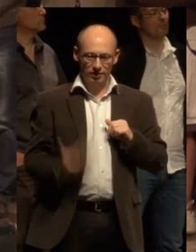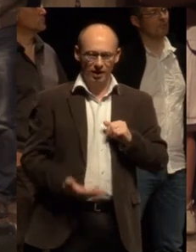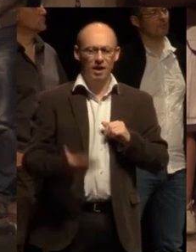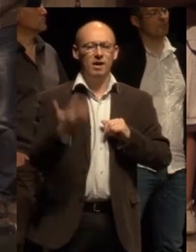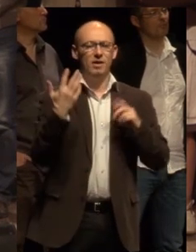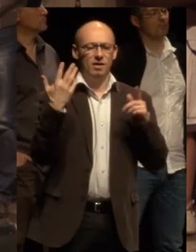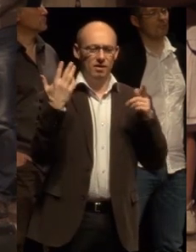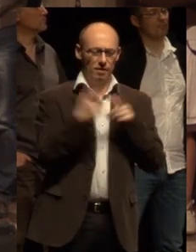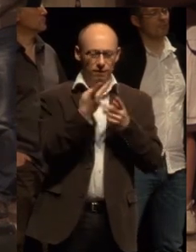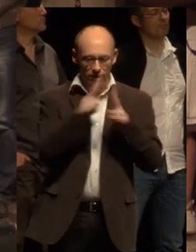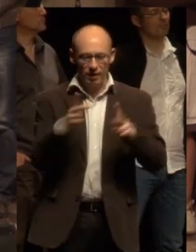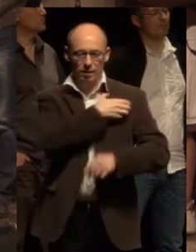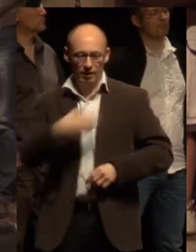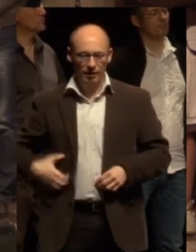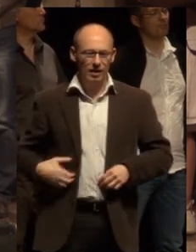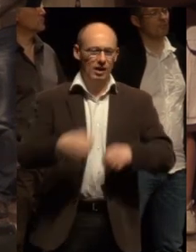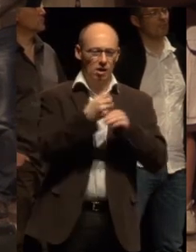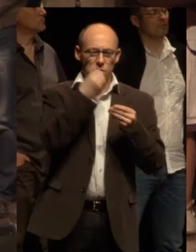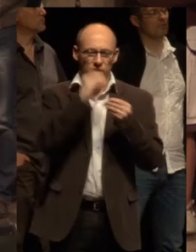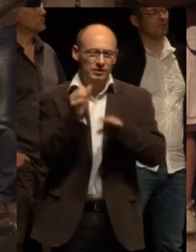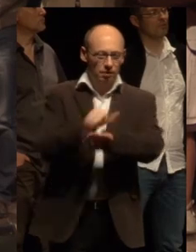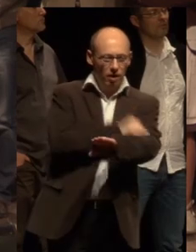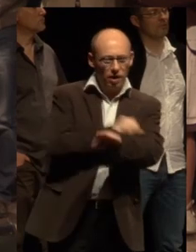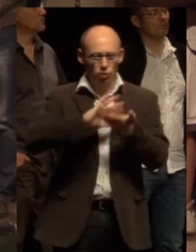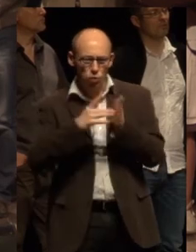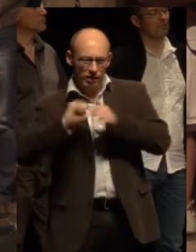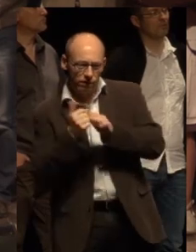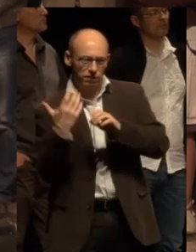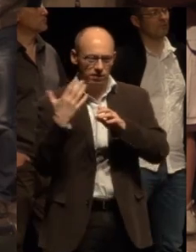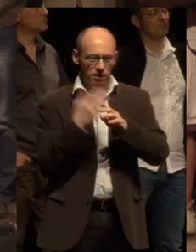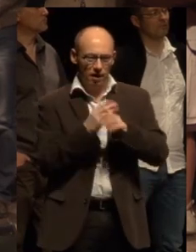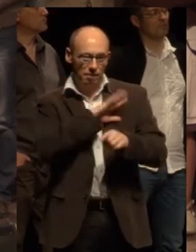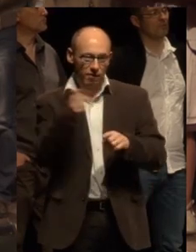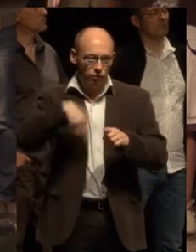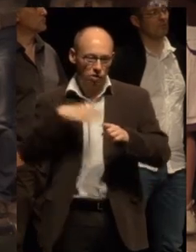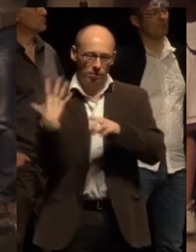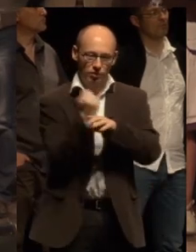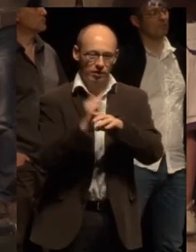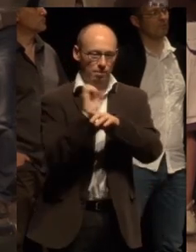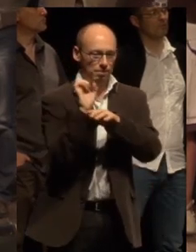vous, vous pouvez compter sur moi et vous pouvez compter sur nous tous. Au travail. Merci.